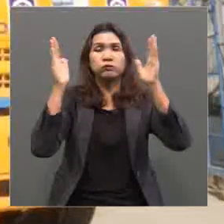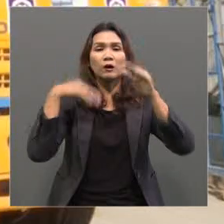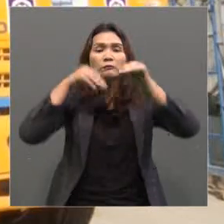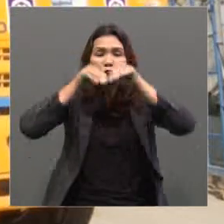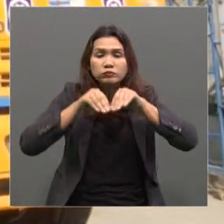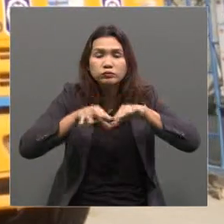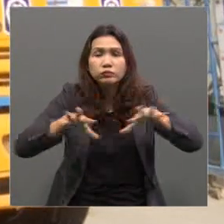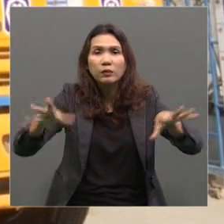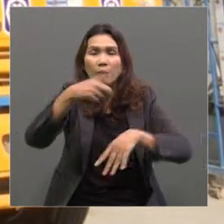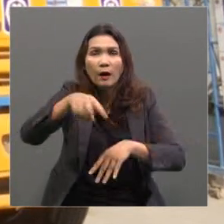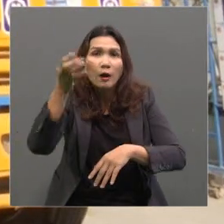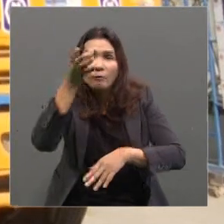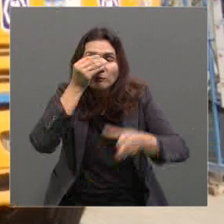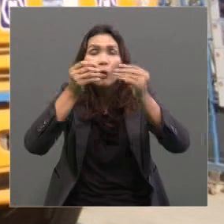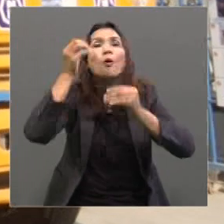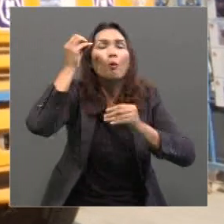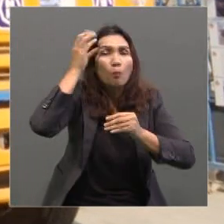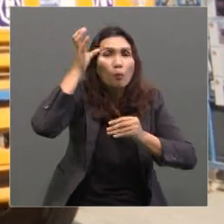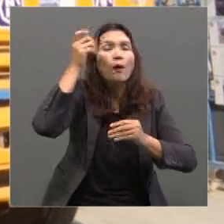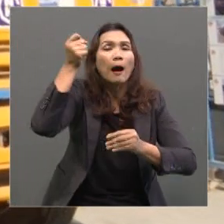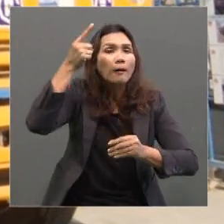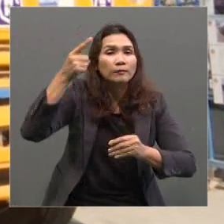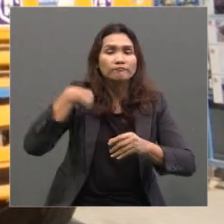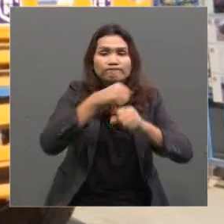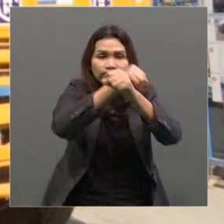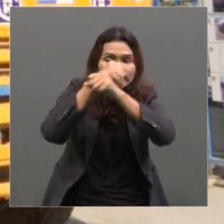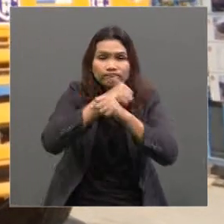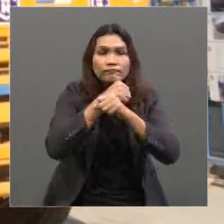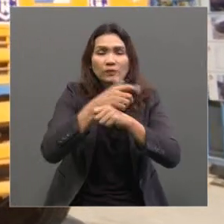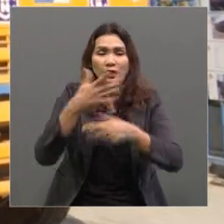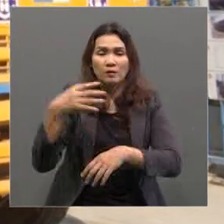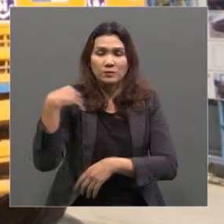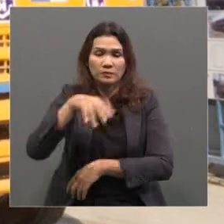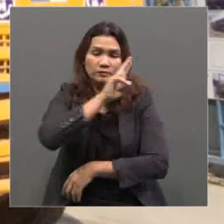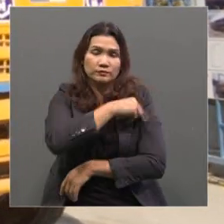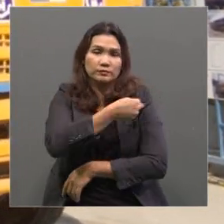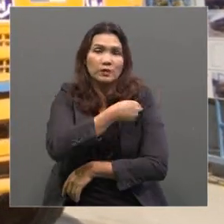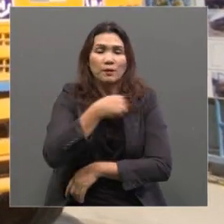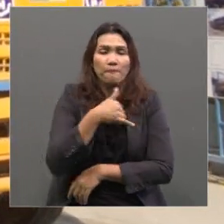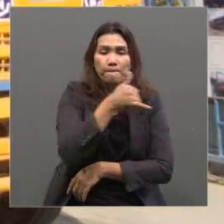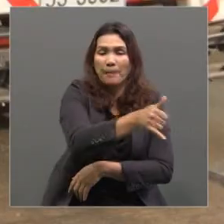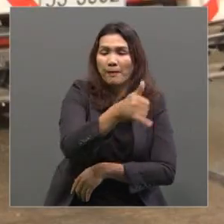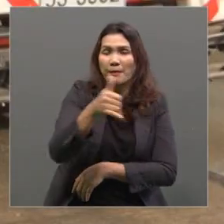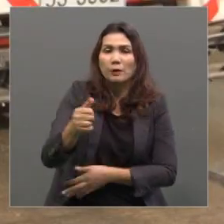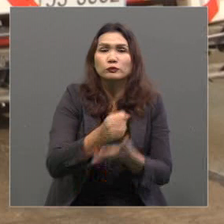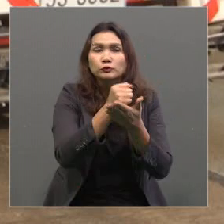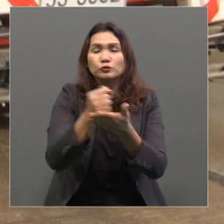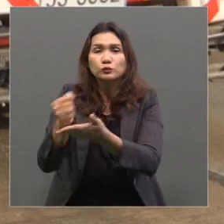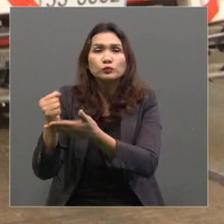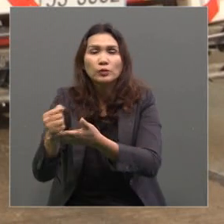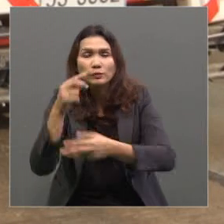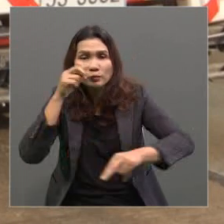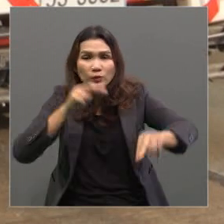รู้แนะนำวิธีป้องกันสุขภาพออกหน่วยบริการสาธารณสุขแล้วก็หน่วยแพทย์เคลื่อนที่ดำเนินการตามมาตรการลดฝุ่น